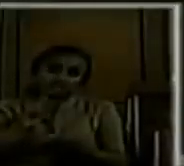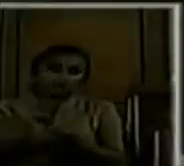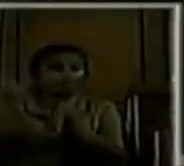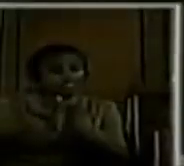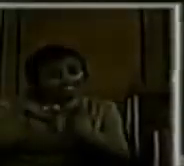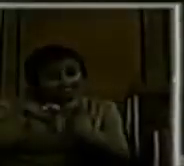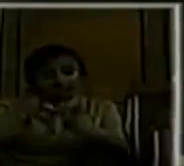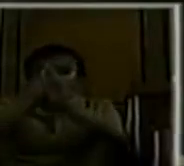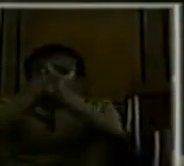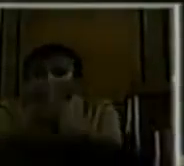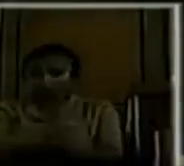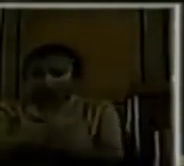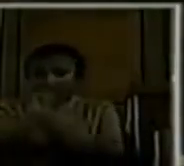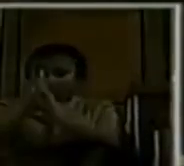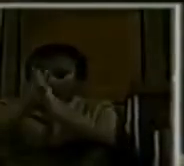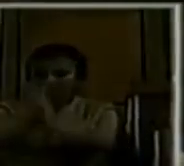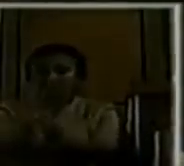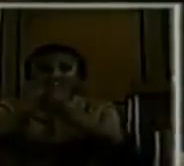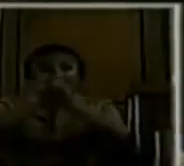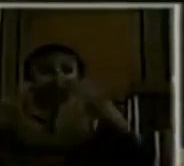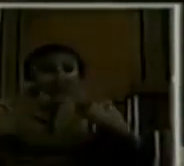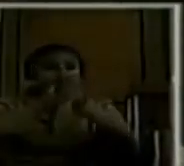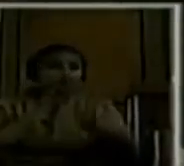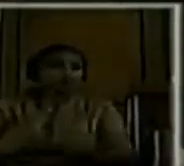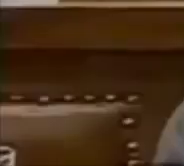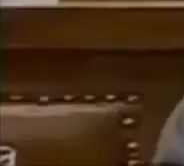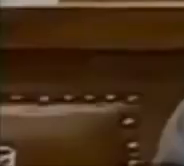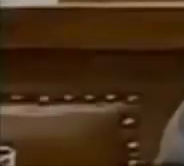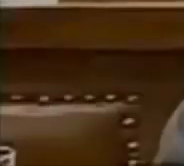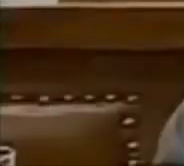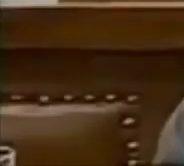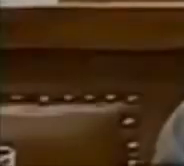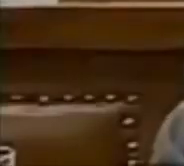ዘላለማዊ ክብርና ሞገስ ለታላቁ መሪያችን ይሁን።